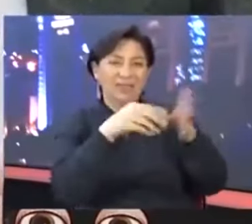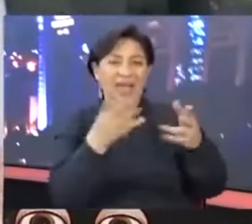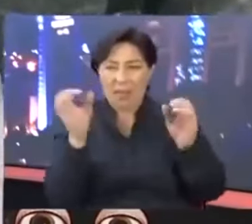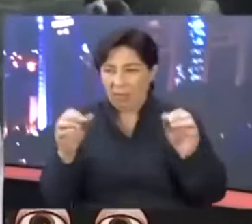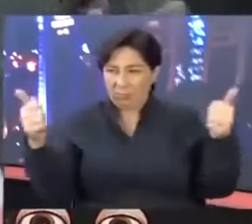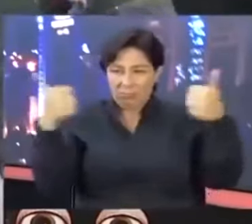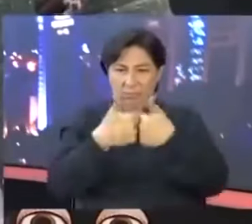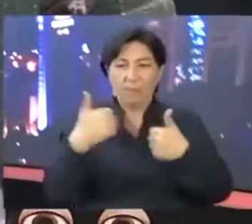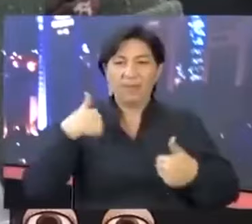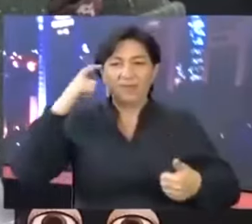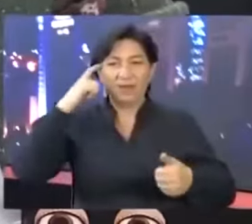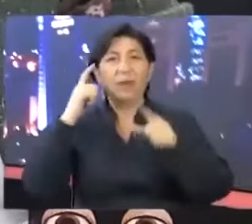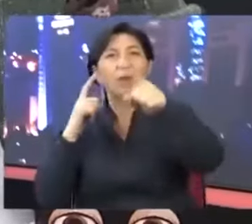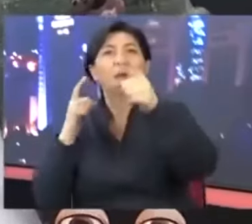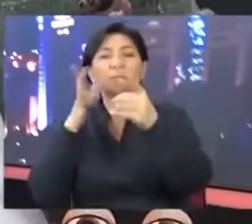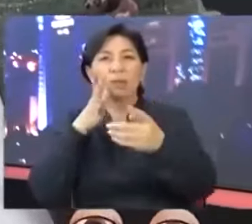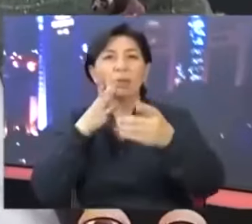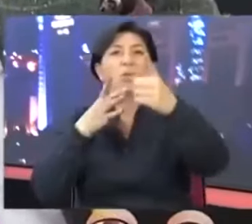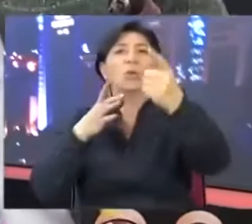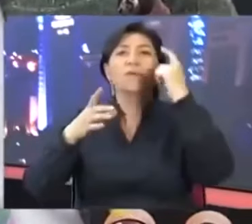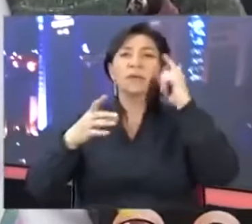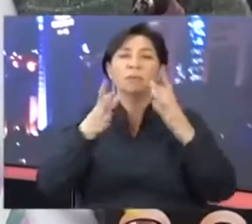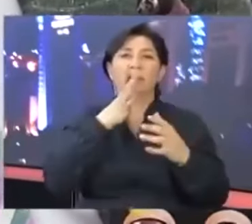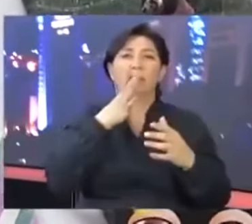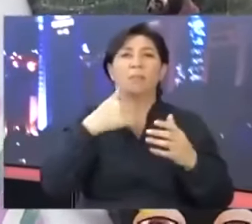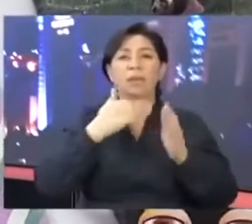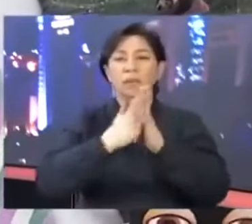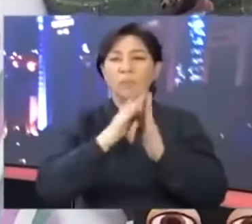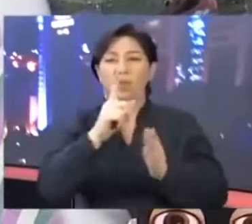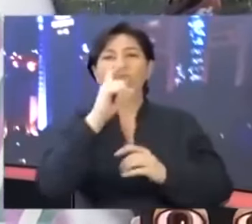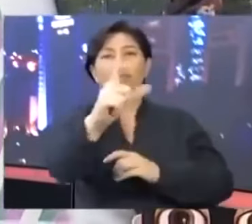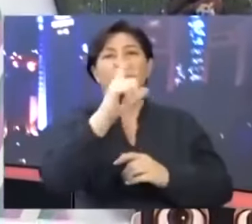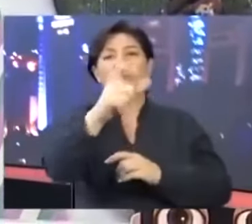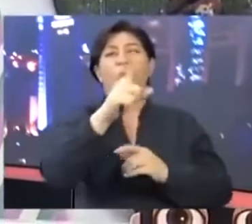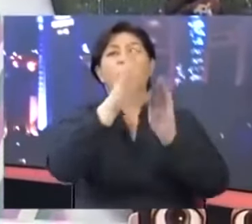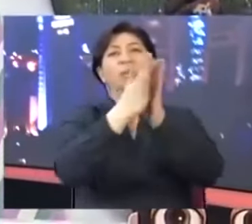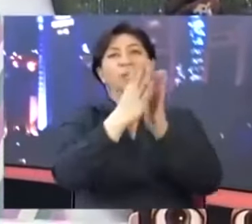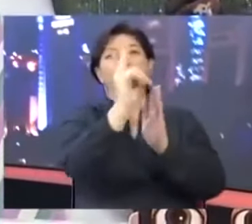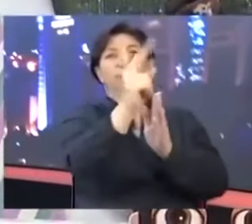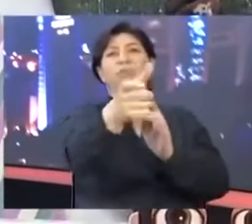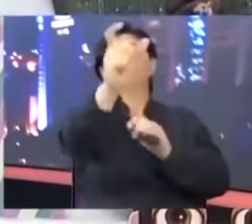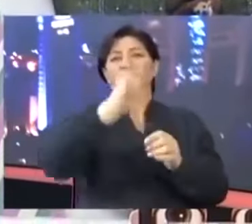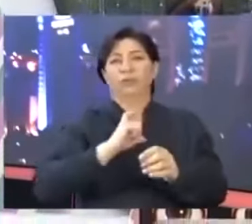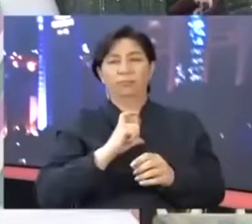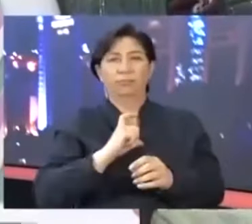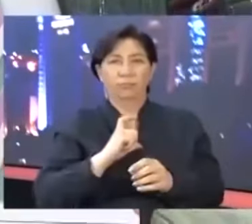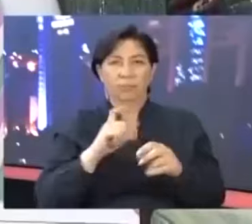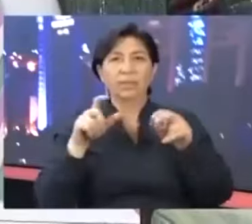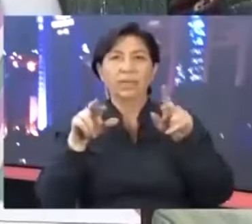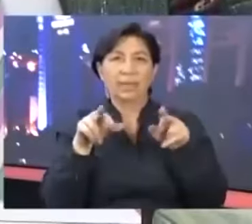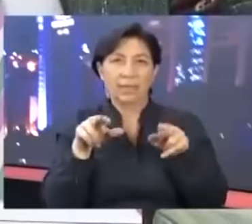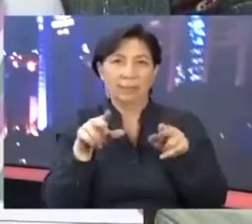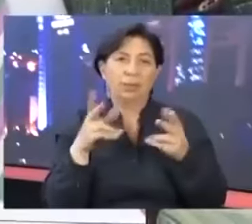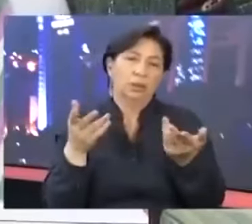Sonuçta benim fikrimi karşı taraf biliyor ben karşı tarafın fikrini biliyorum ben kitabımda onlara cevap verdim onlar kitabında benim fikrime cevap